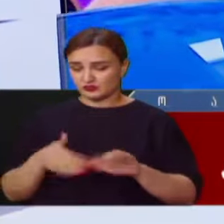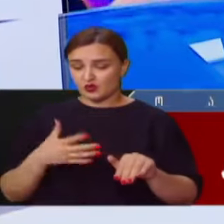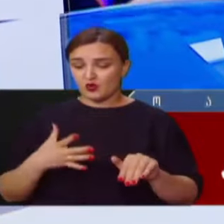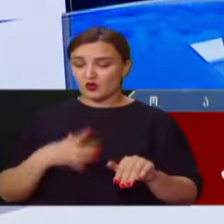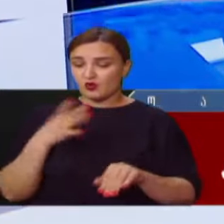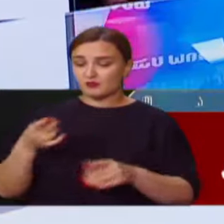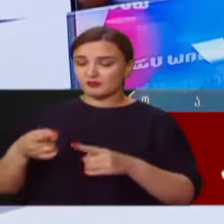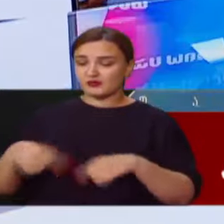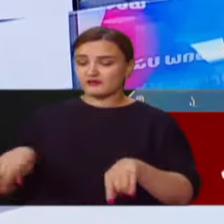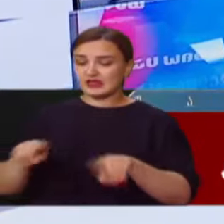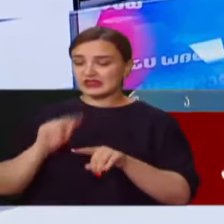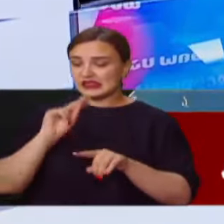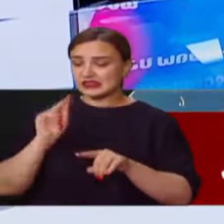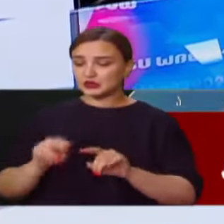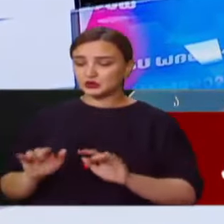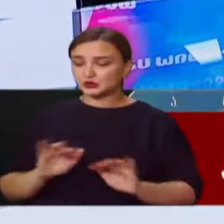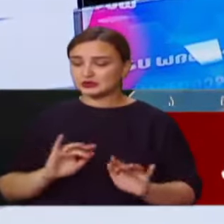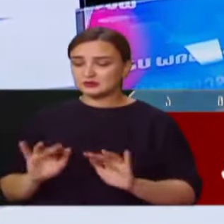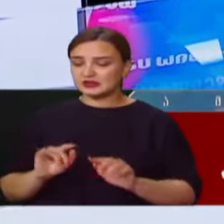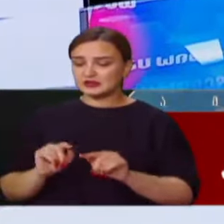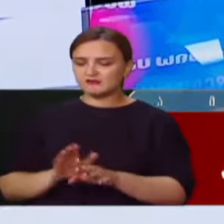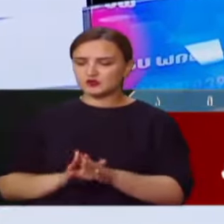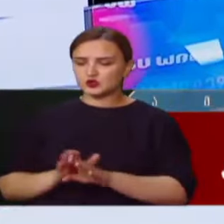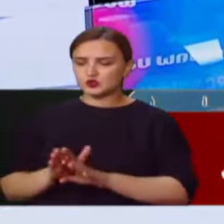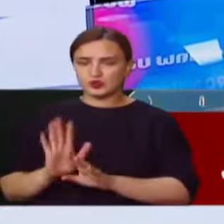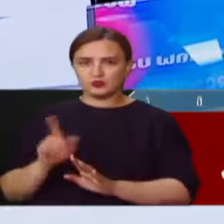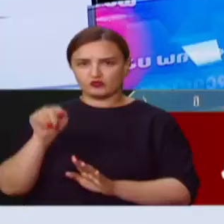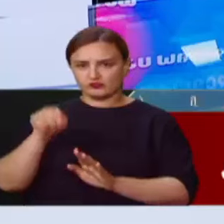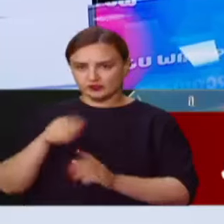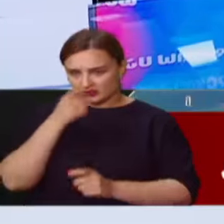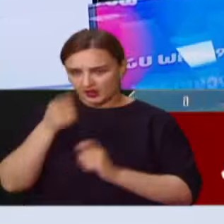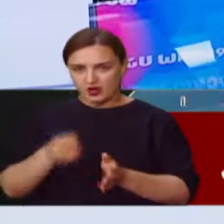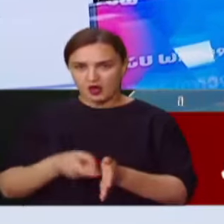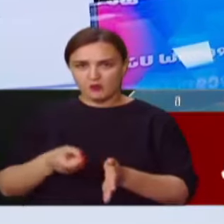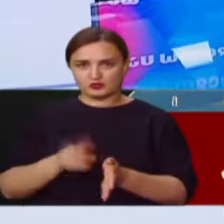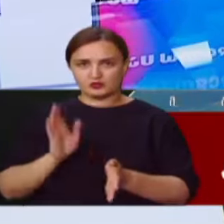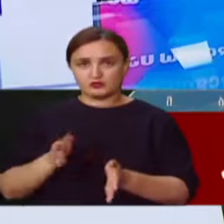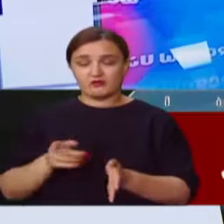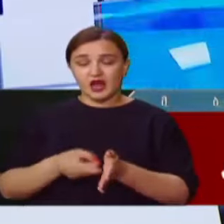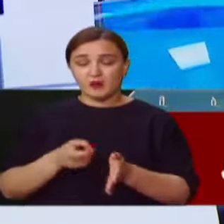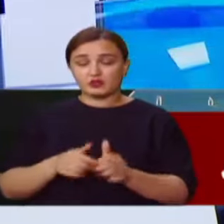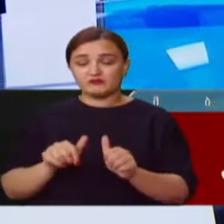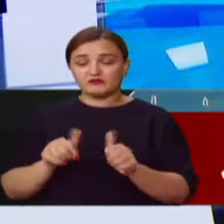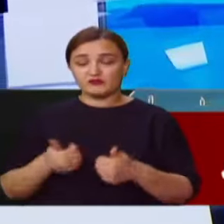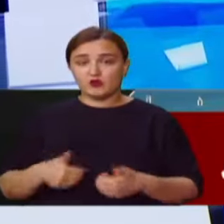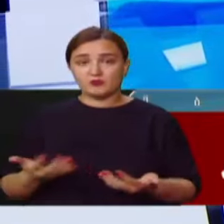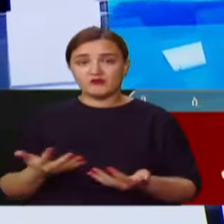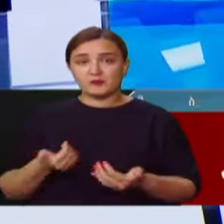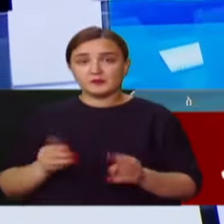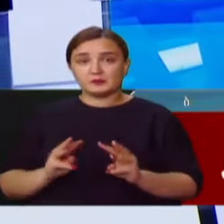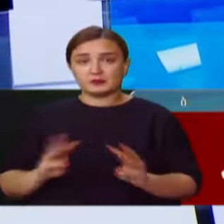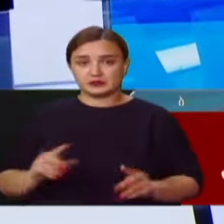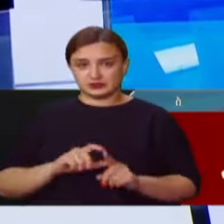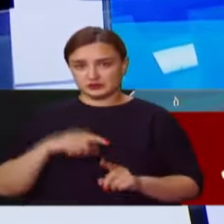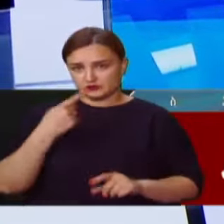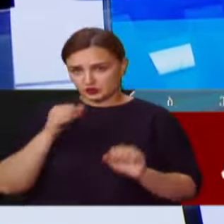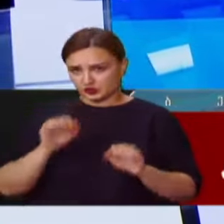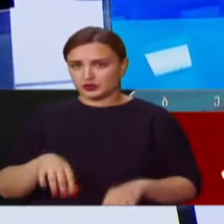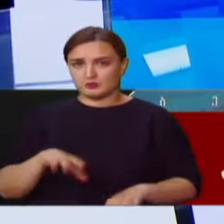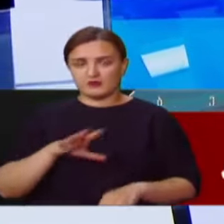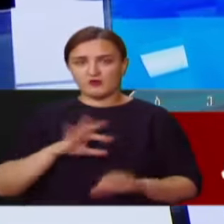წარმომადგენლების დანაშაულებრივი ქმედებებს სრულად გამოიძებენ. რაც შეეხება გამოძიების ფორმას, ქვეყნის პრემიერ-მინისტრის განმარტებით ეს შეიძლება